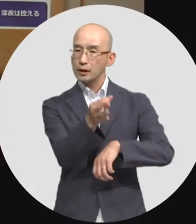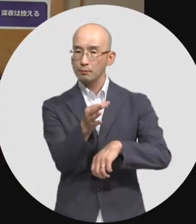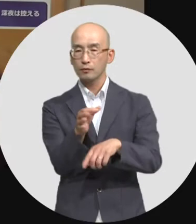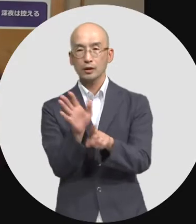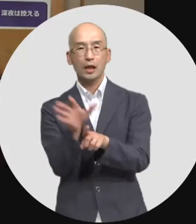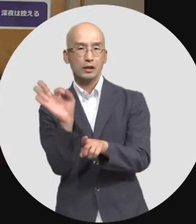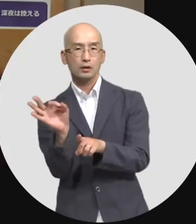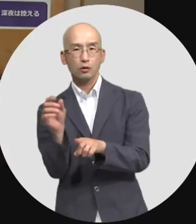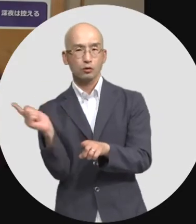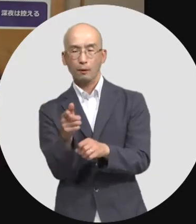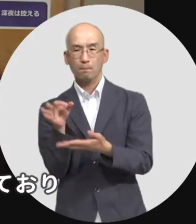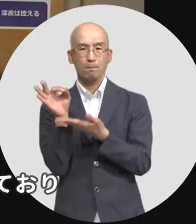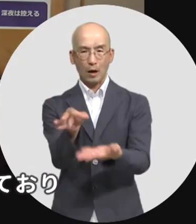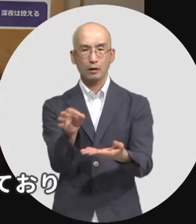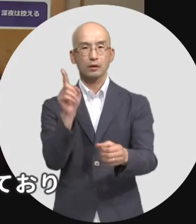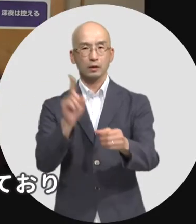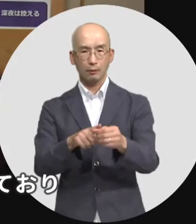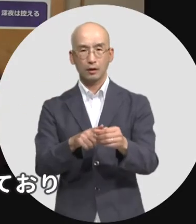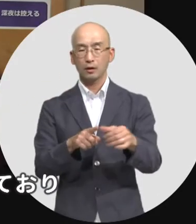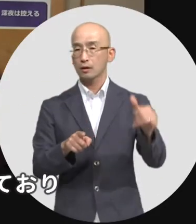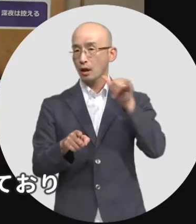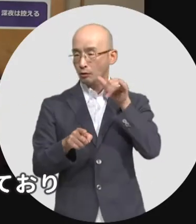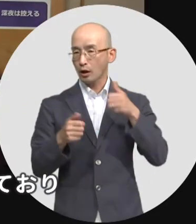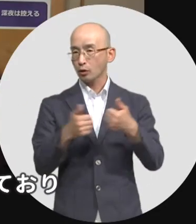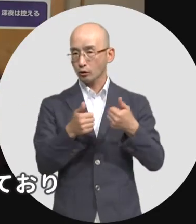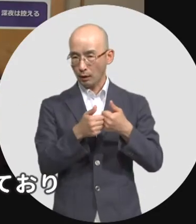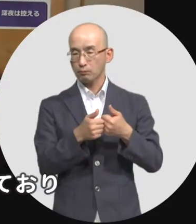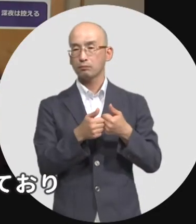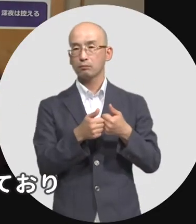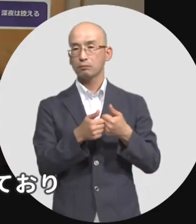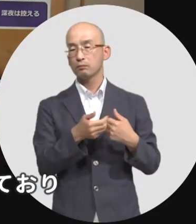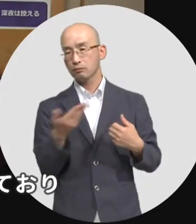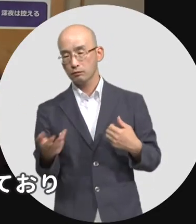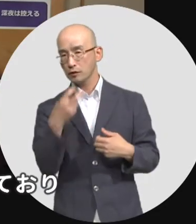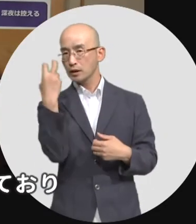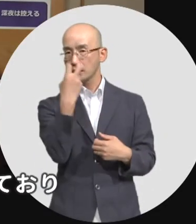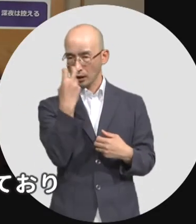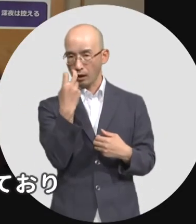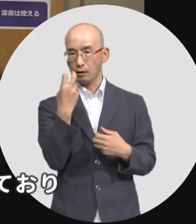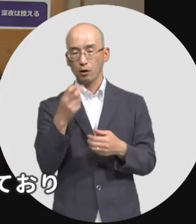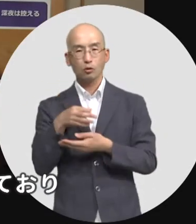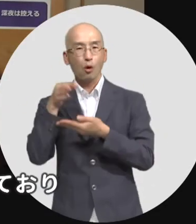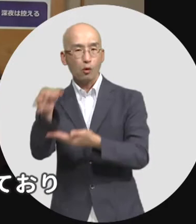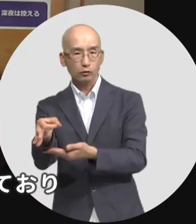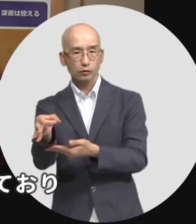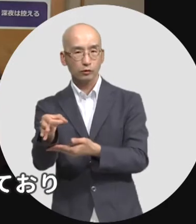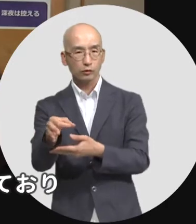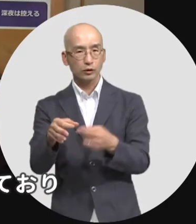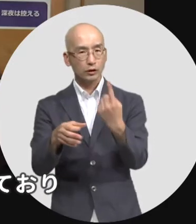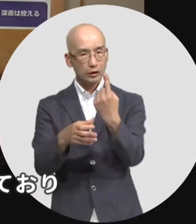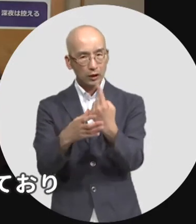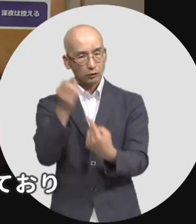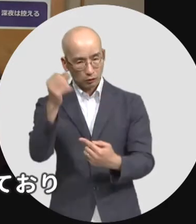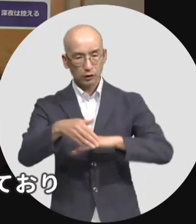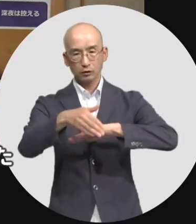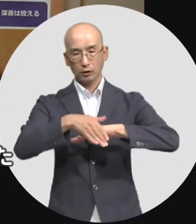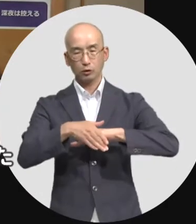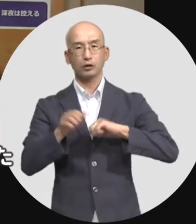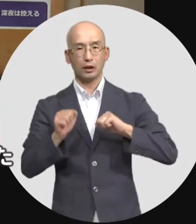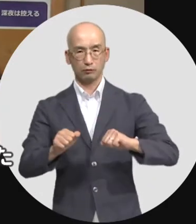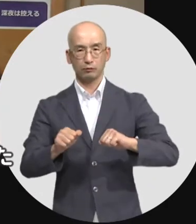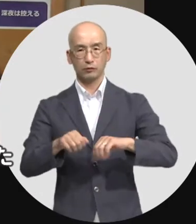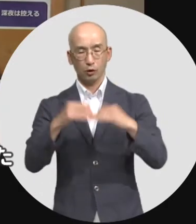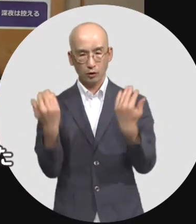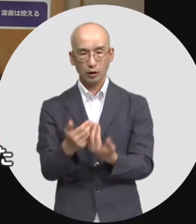やかに交付するために、まあ、電話の相談から審査交付までを一括して行うこととしておりまして、総